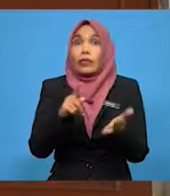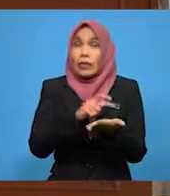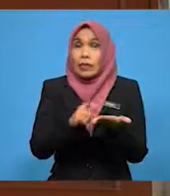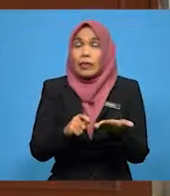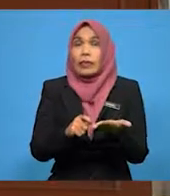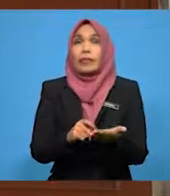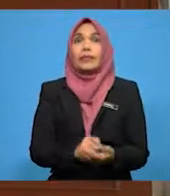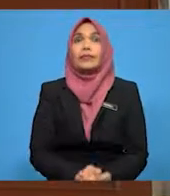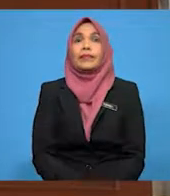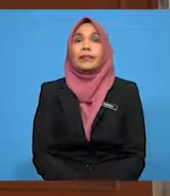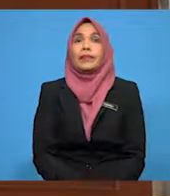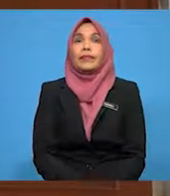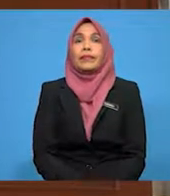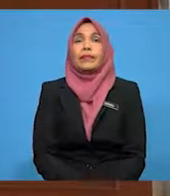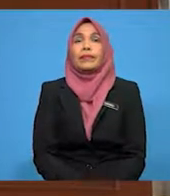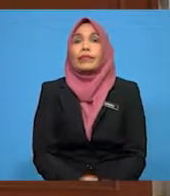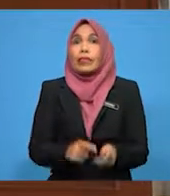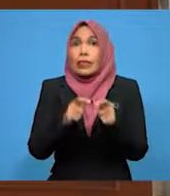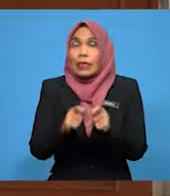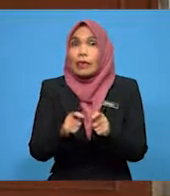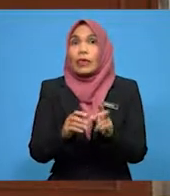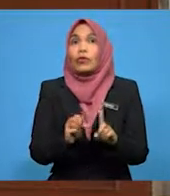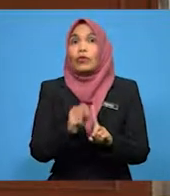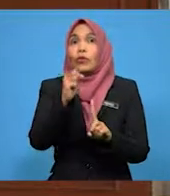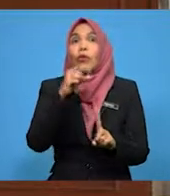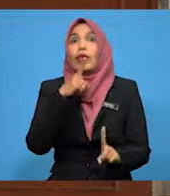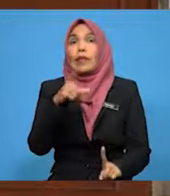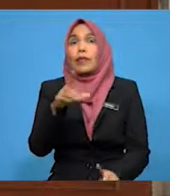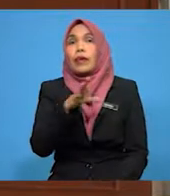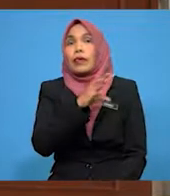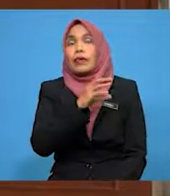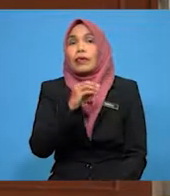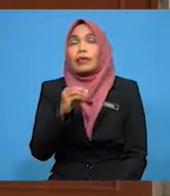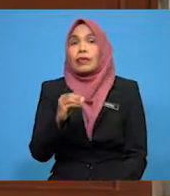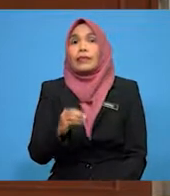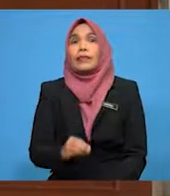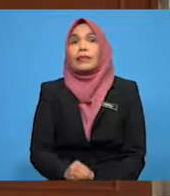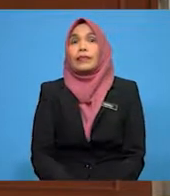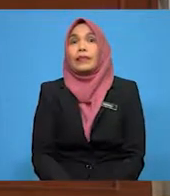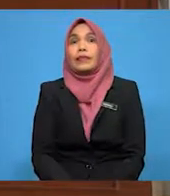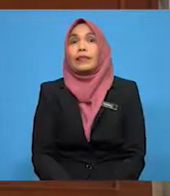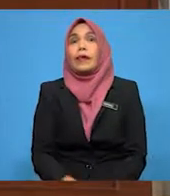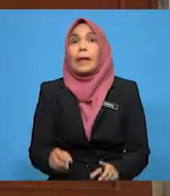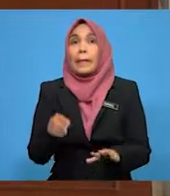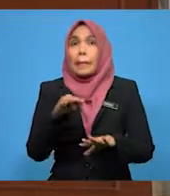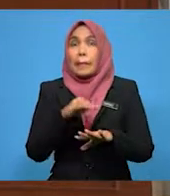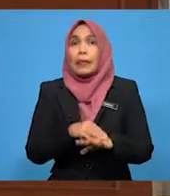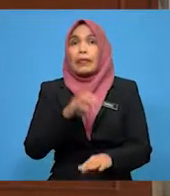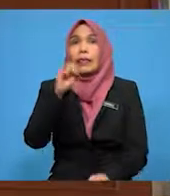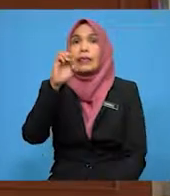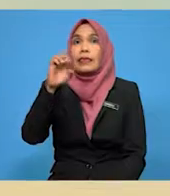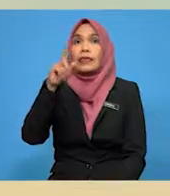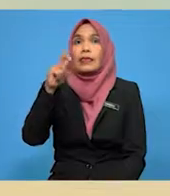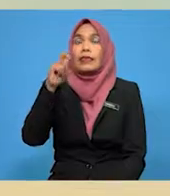tena, tetapan suhu, kelembapan dan turning duration pada seta perlu dilakukan.